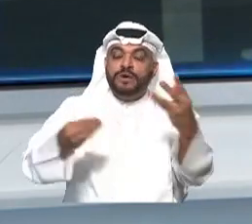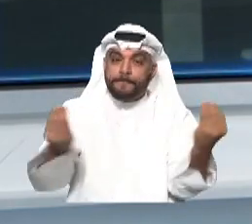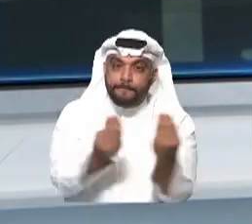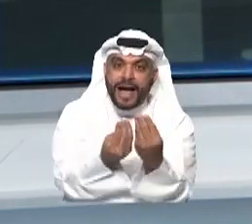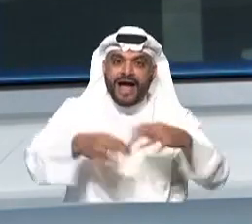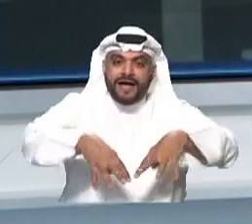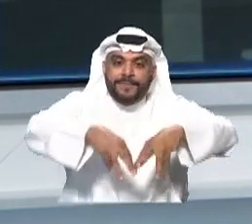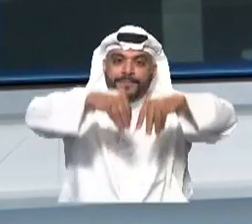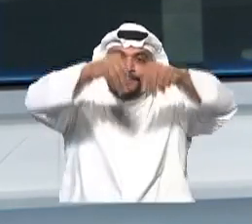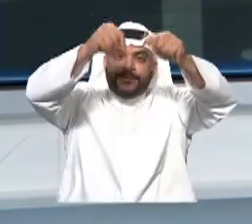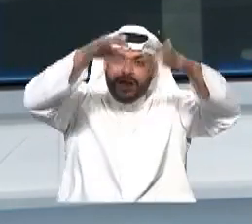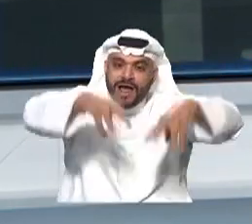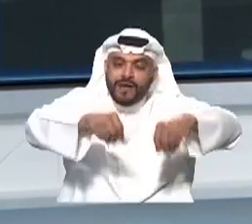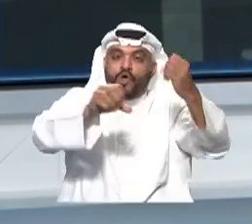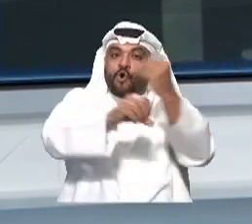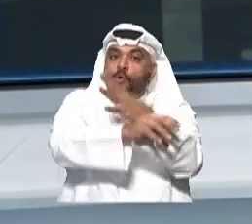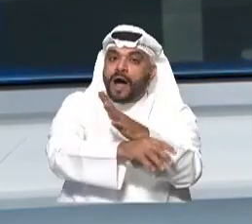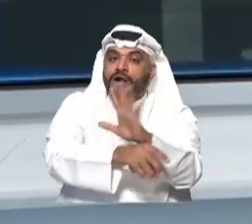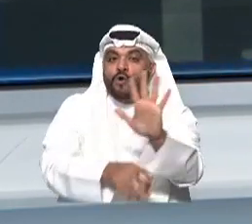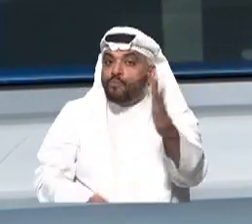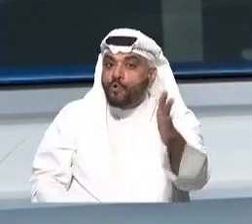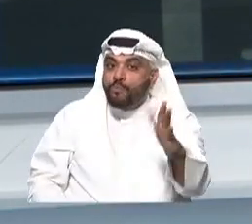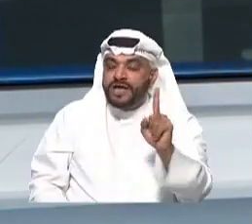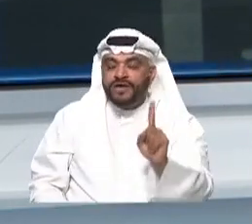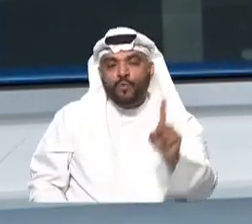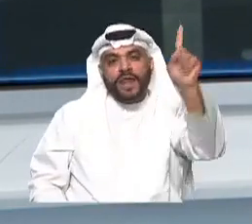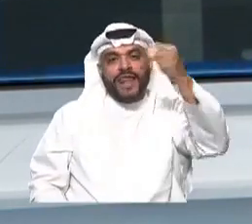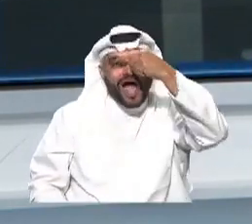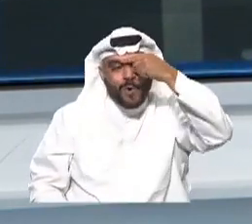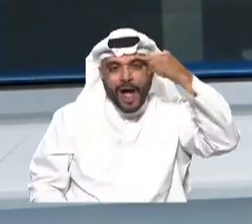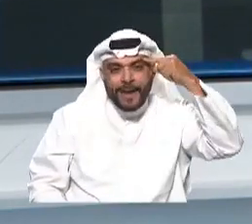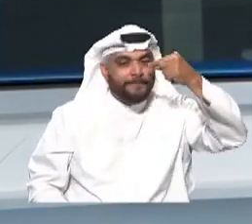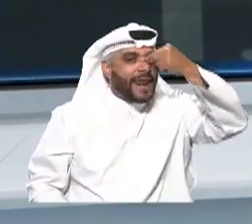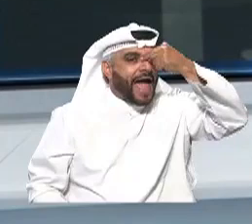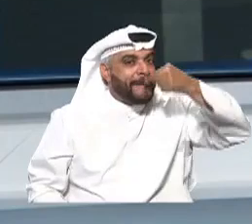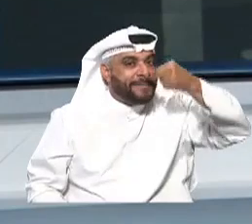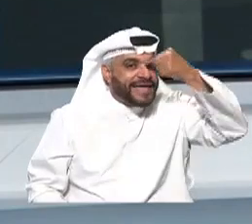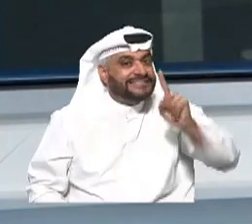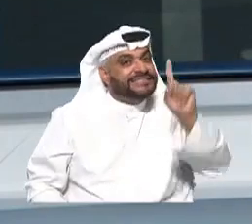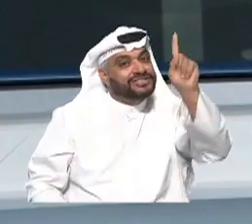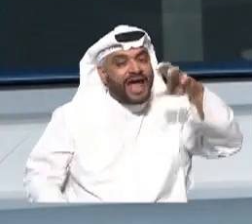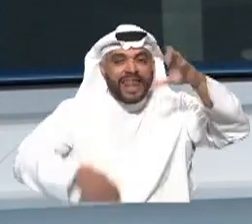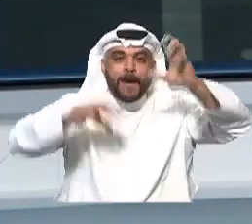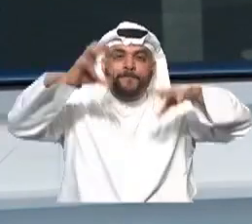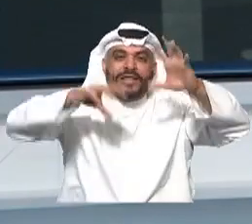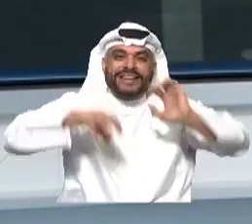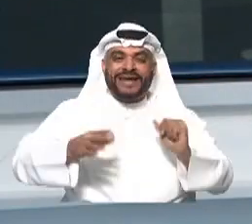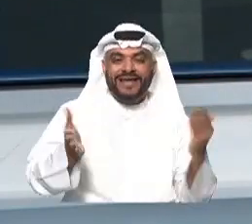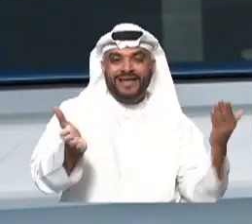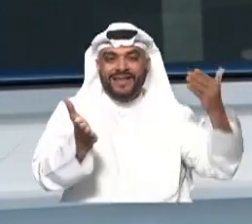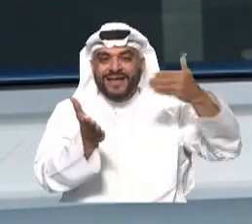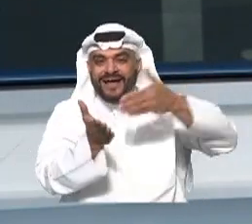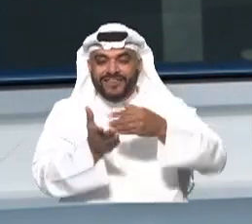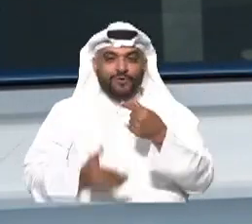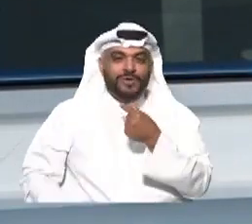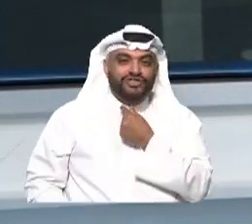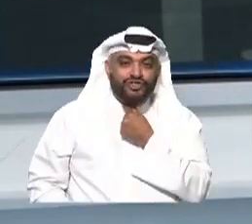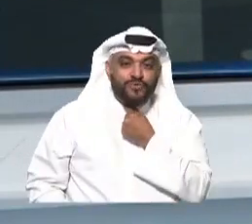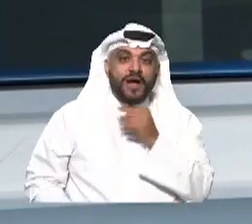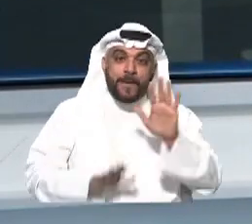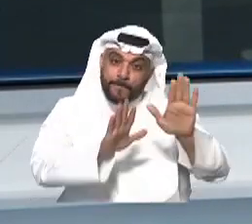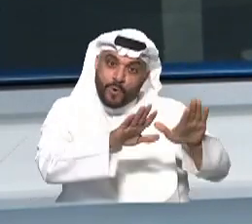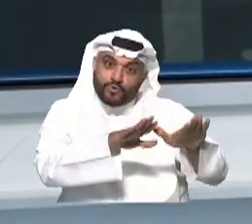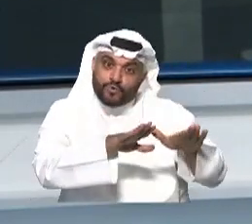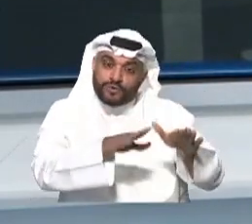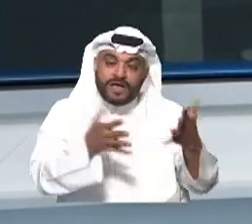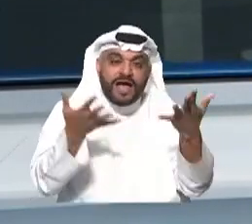كذلك فرص الأمطار واردة باكر ومستمرة معنا فرص الأمطار حتى يوم الجمعة إن شاء الله. يستمر نشاط الرياح